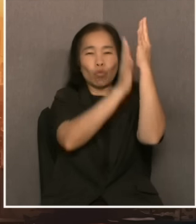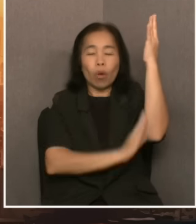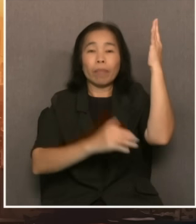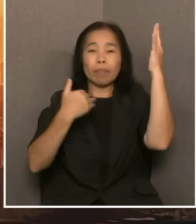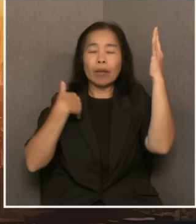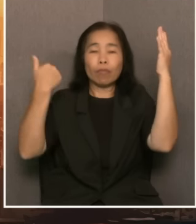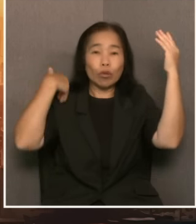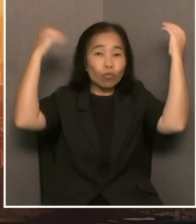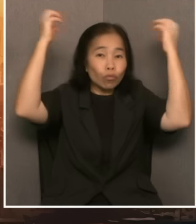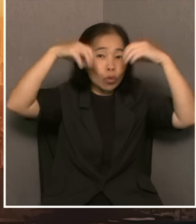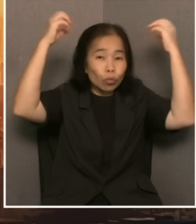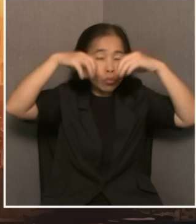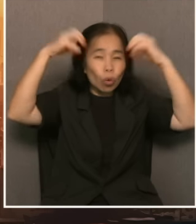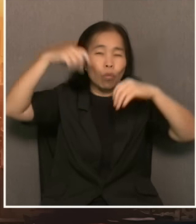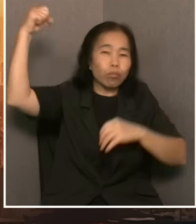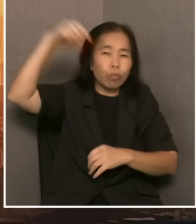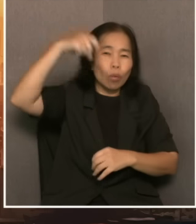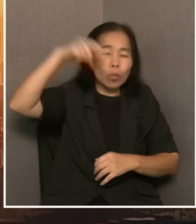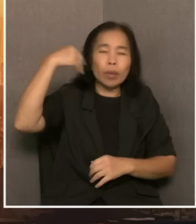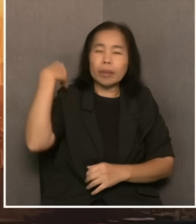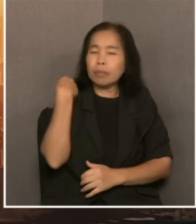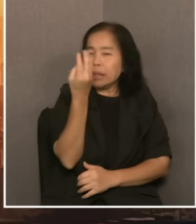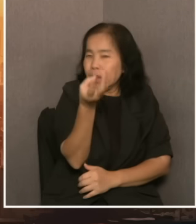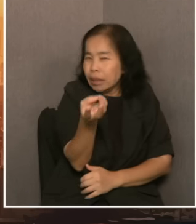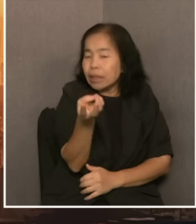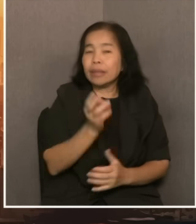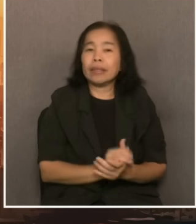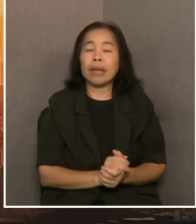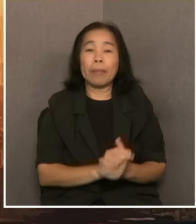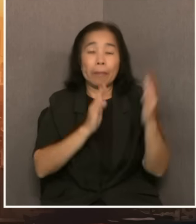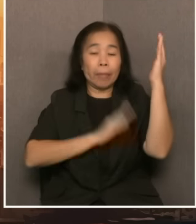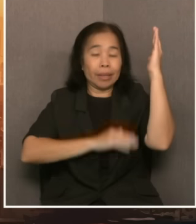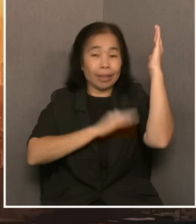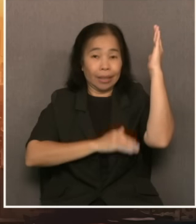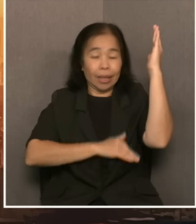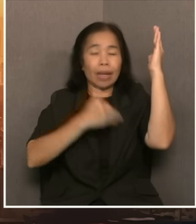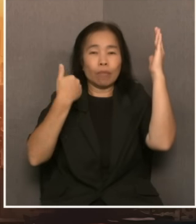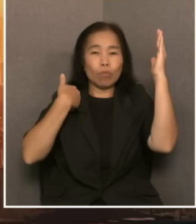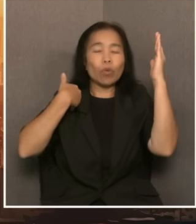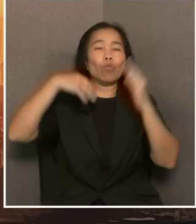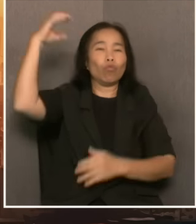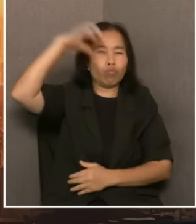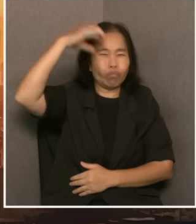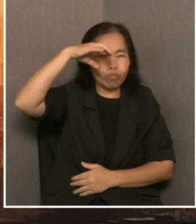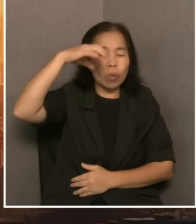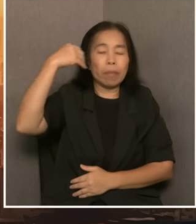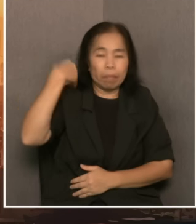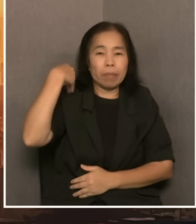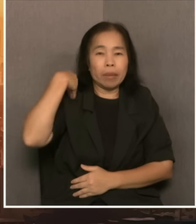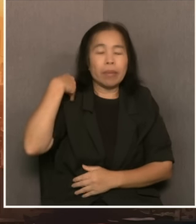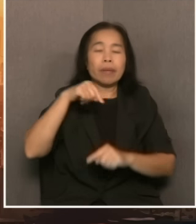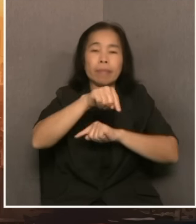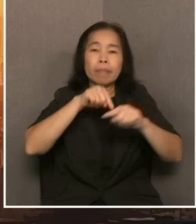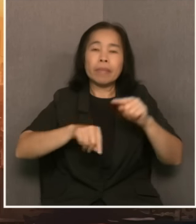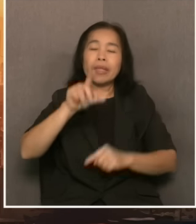ประเทศจะมีฝนฟ้าคะนองเล็กน้อยบางแห่งนะครับโดยภาคใต้ตอนล่างจะมีฝนมากกว่าภาคอื่นๆร้อยละ